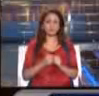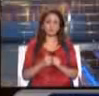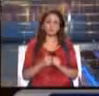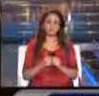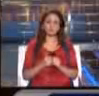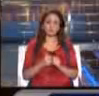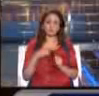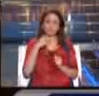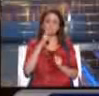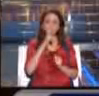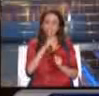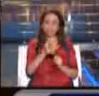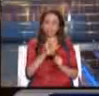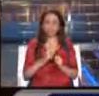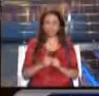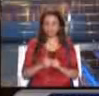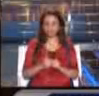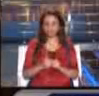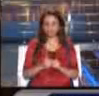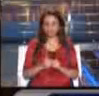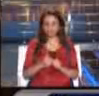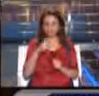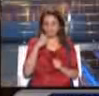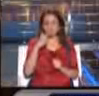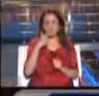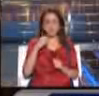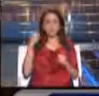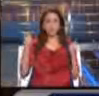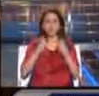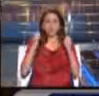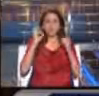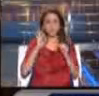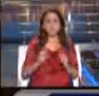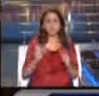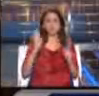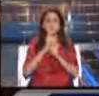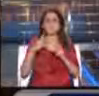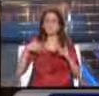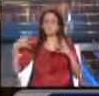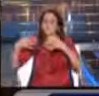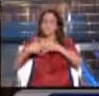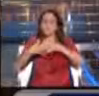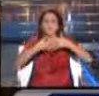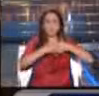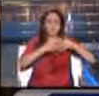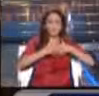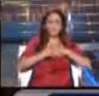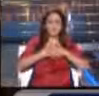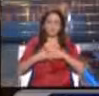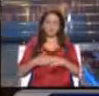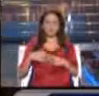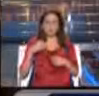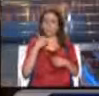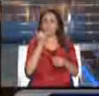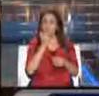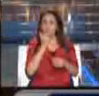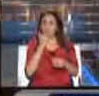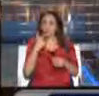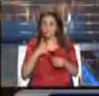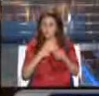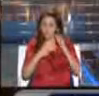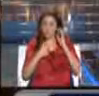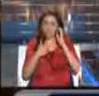الكلام اللي انا بقوله. اذا كلنا ما تضافرتش الجهود وقفنا كلنا بجوار بعض، عشان اذا كان احنا عندنا خطا، ما احنا ساعات انت حضرتك تطلع